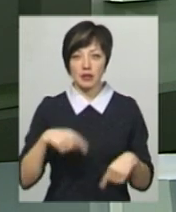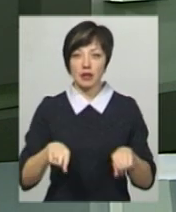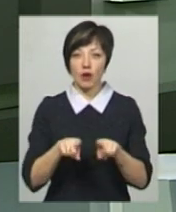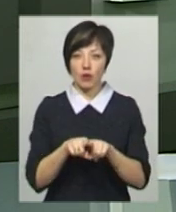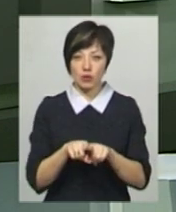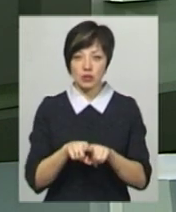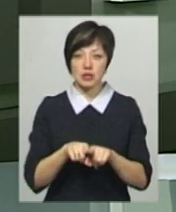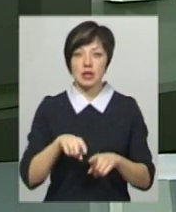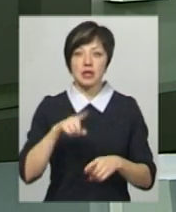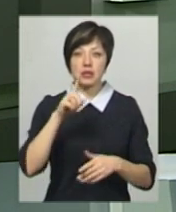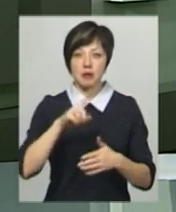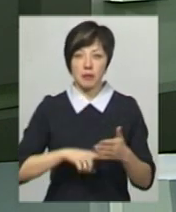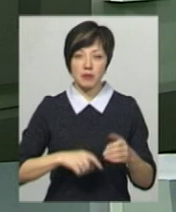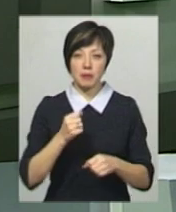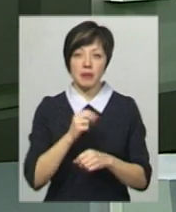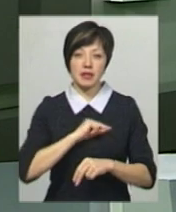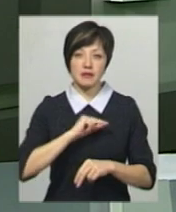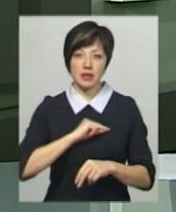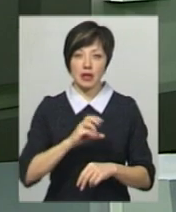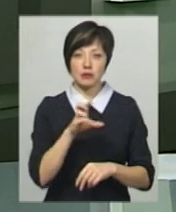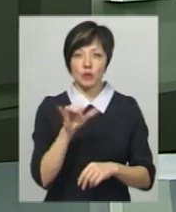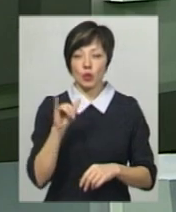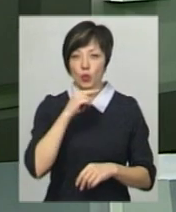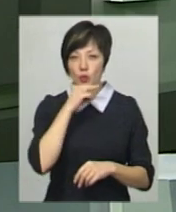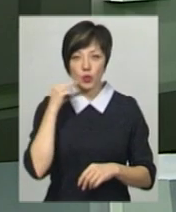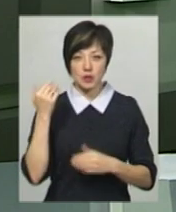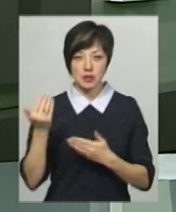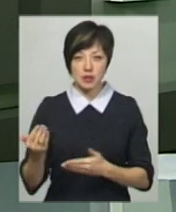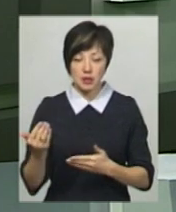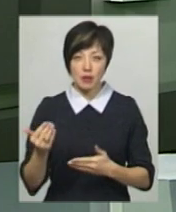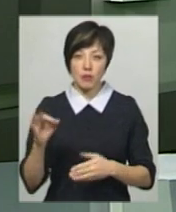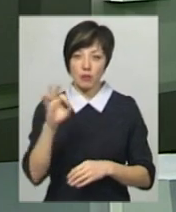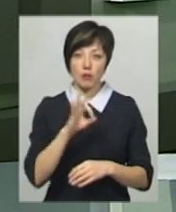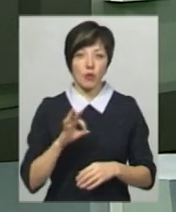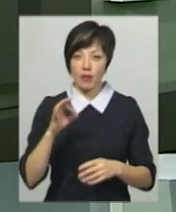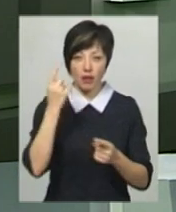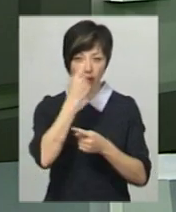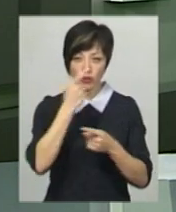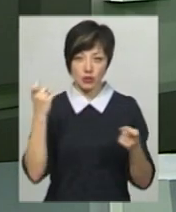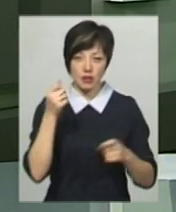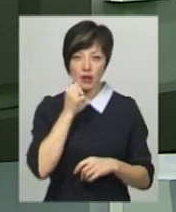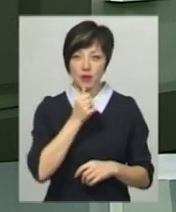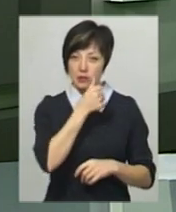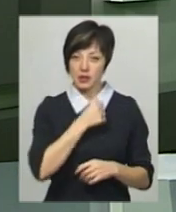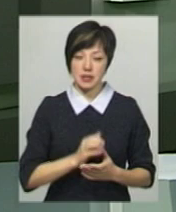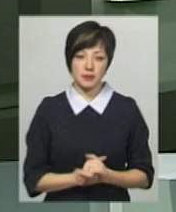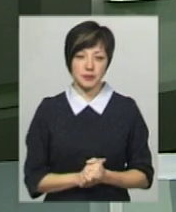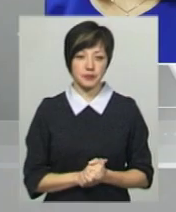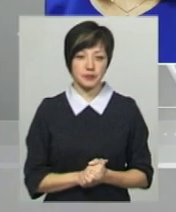він запевнив співробітника Федеральної служби безпеки Російської Федерації про нерозголошення таємниці.